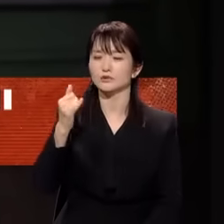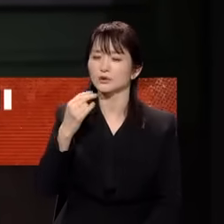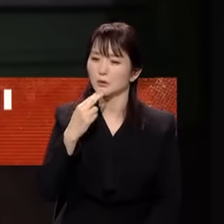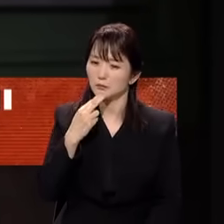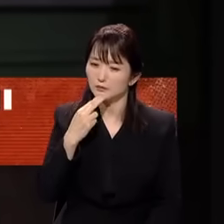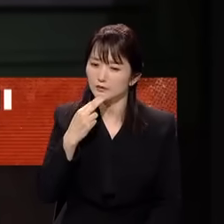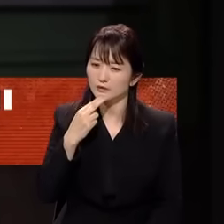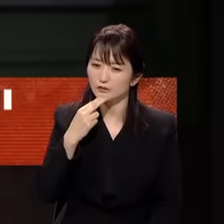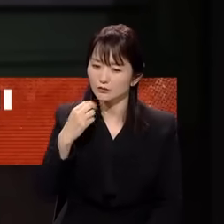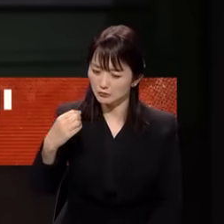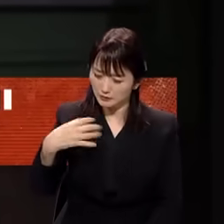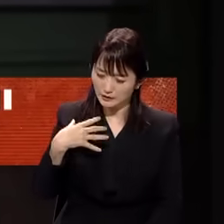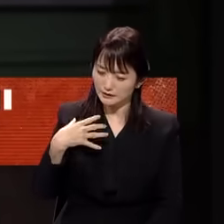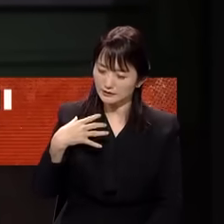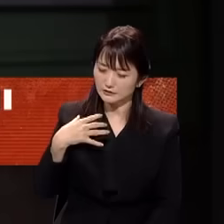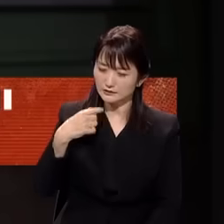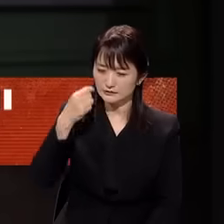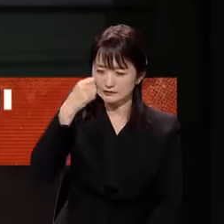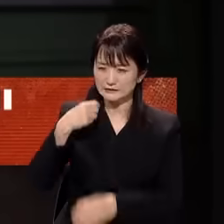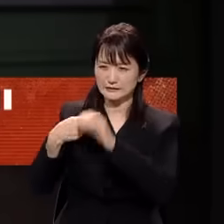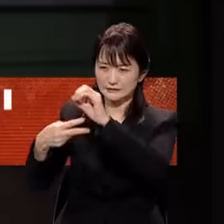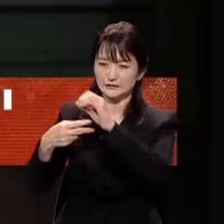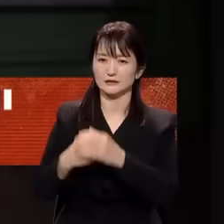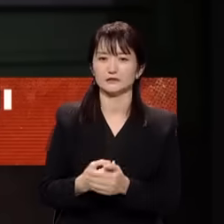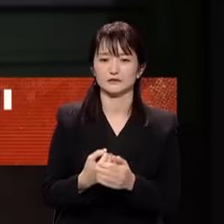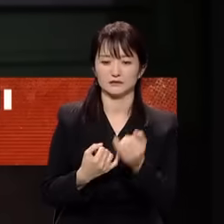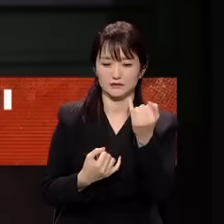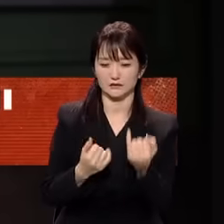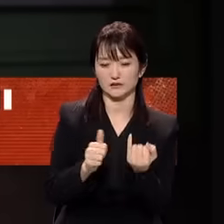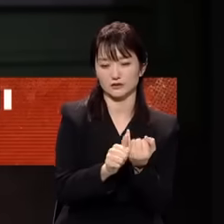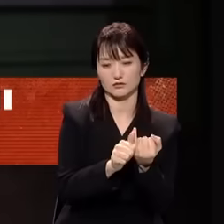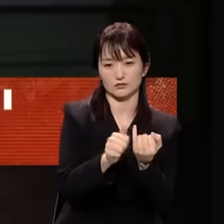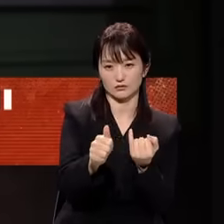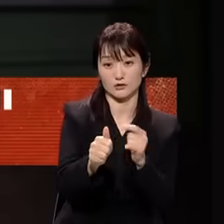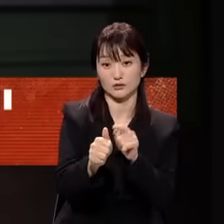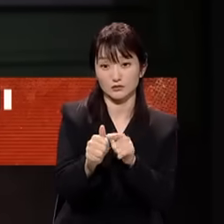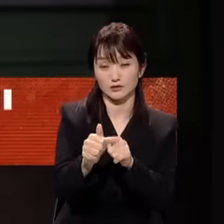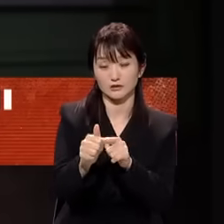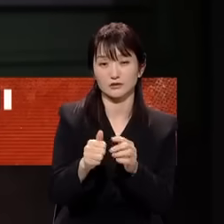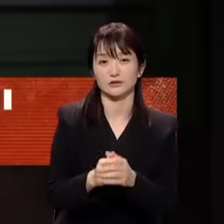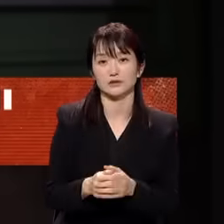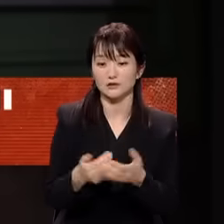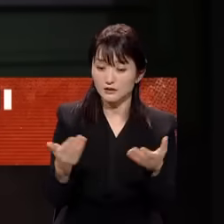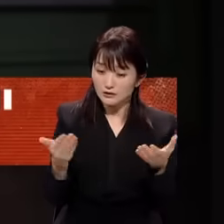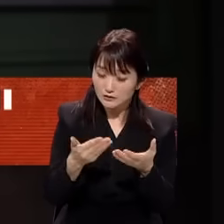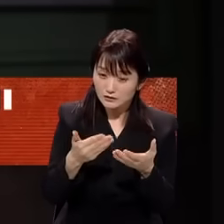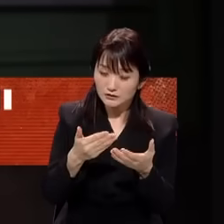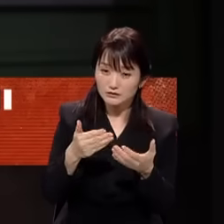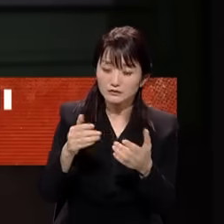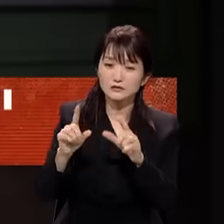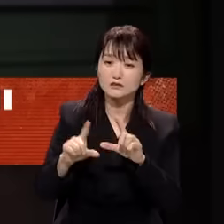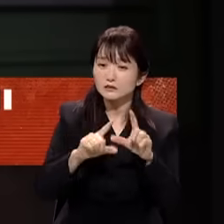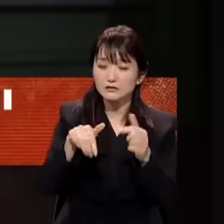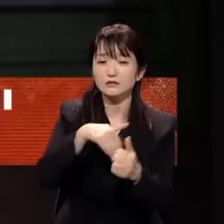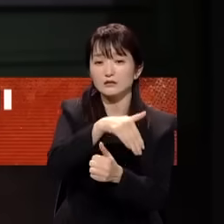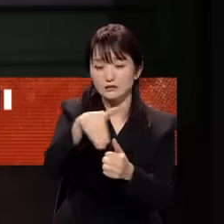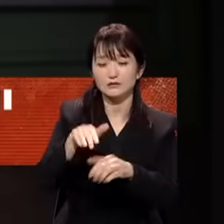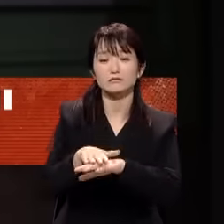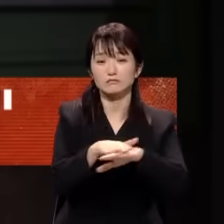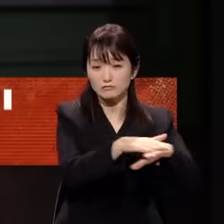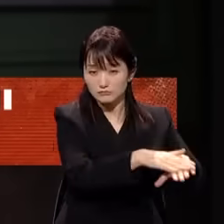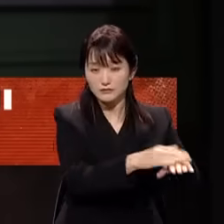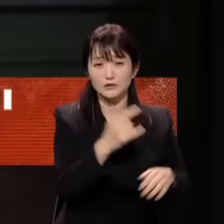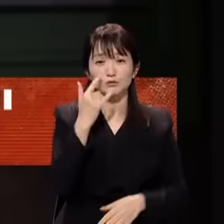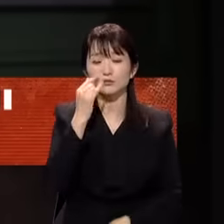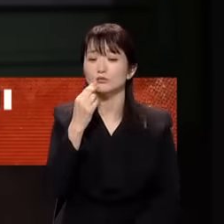뚝 떨어졌다고 합니다. 매부될 사람 연봉이나 직업, 생활 환경은 뭐 그렇다고 해도 부모 없는 것도 부러워할 정도라고 하니까요.